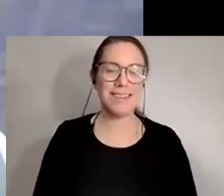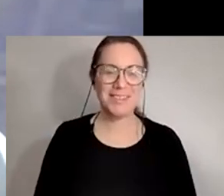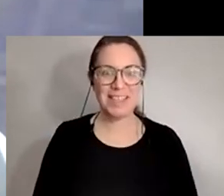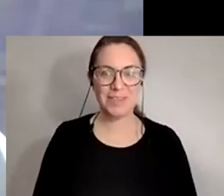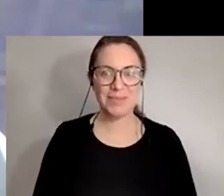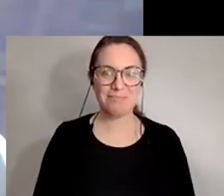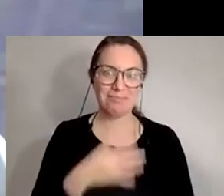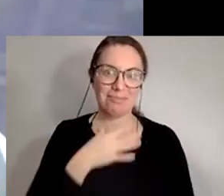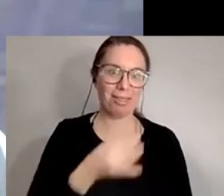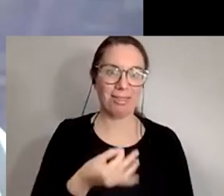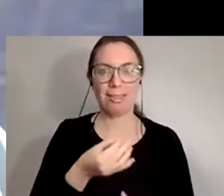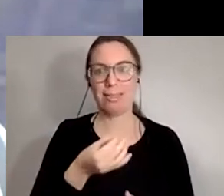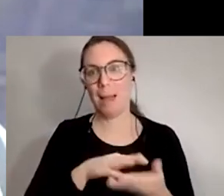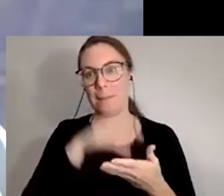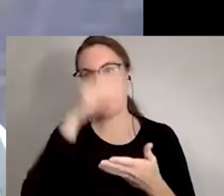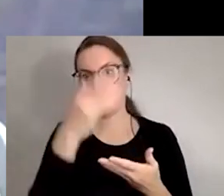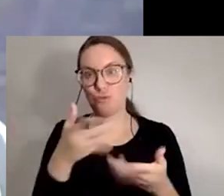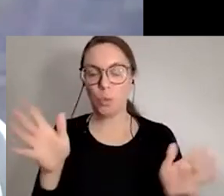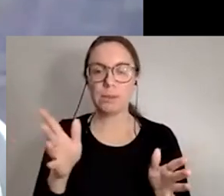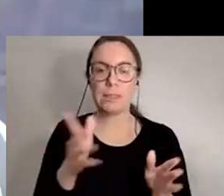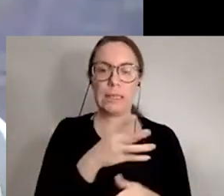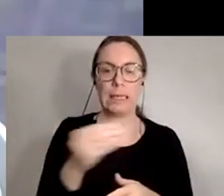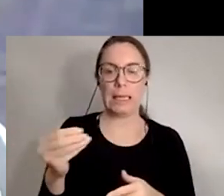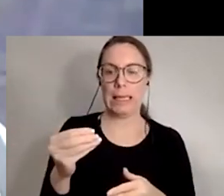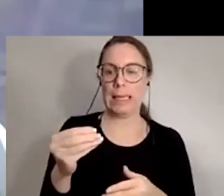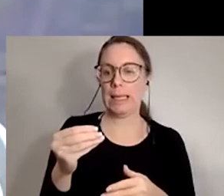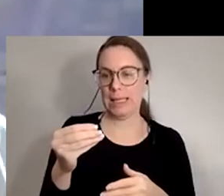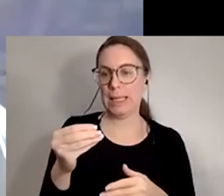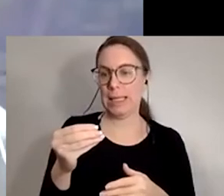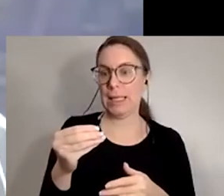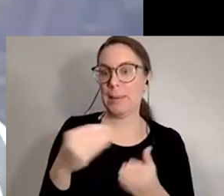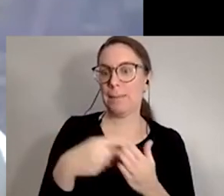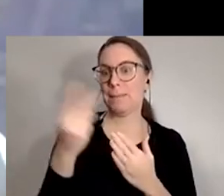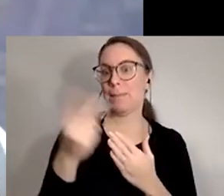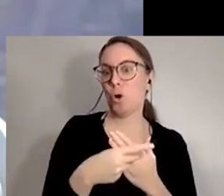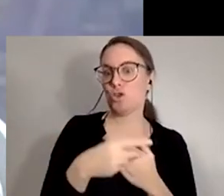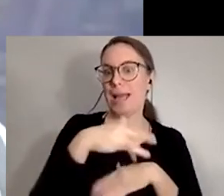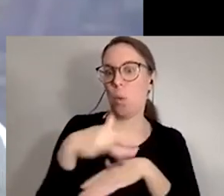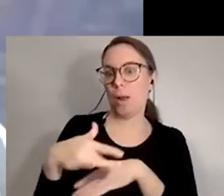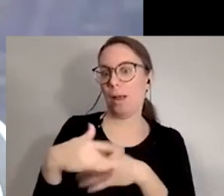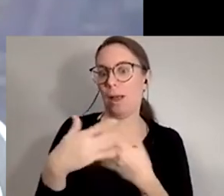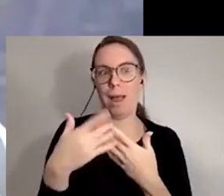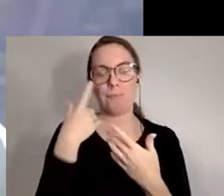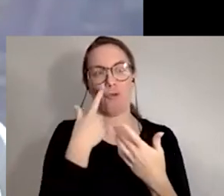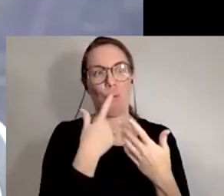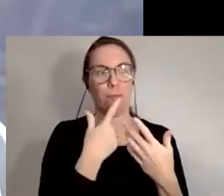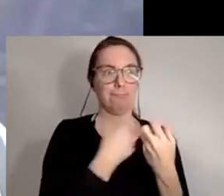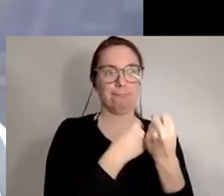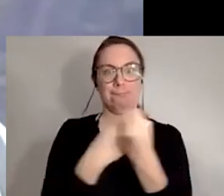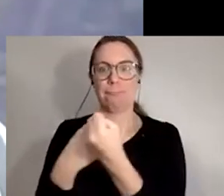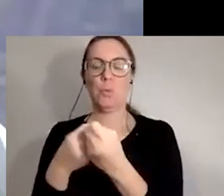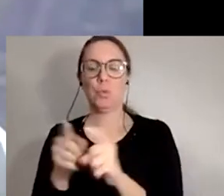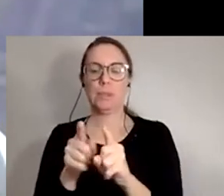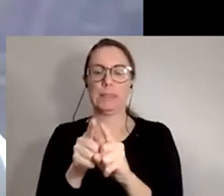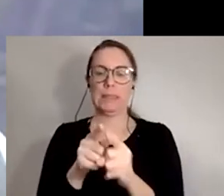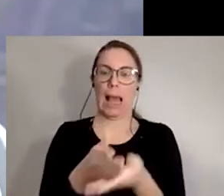choses et puis d'avoir des projets un peu concrets à soutenir et à vous aider à impulser avec le